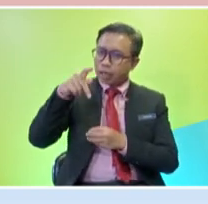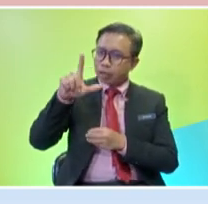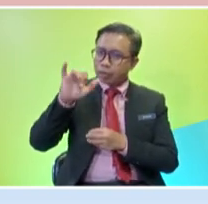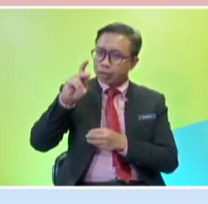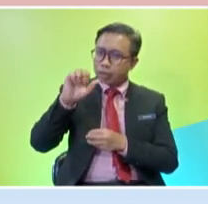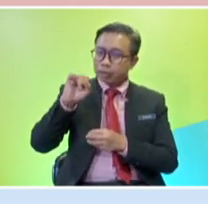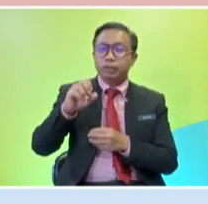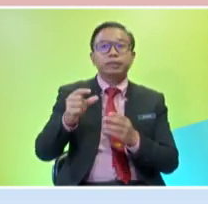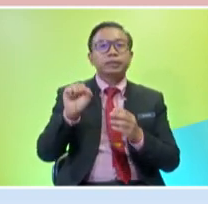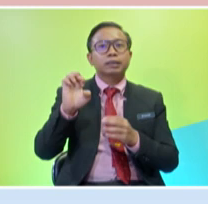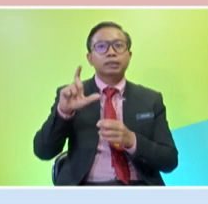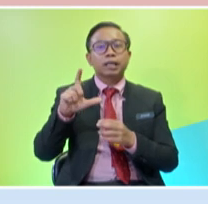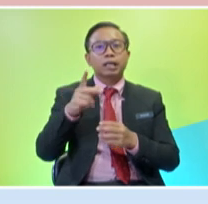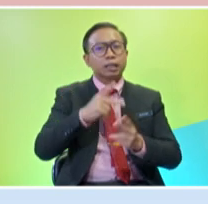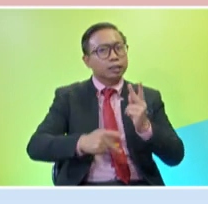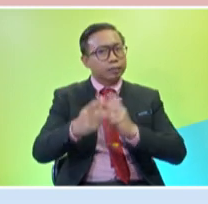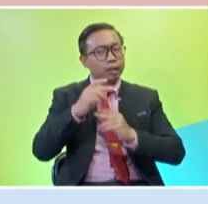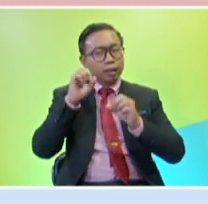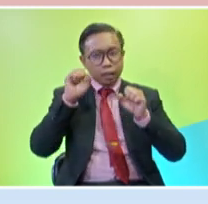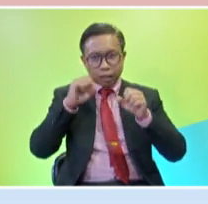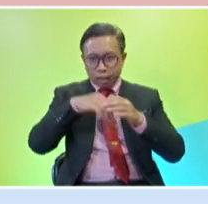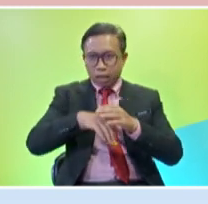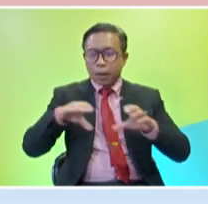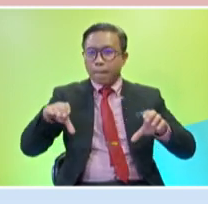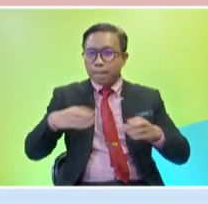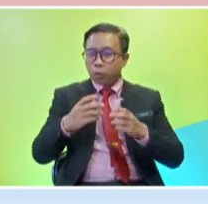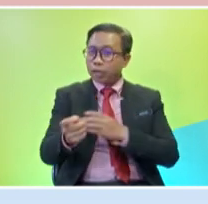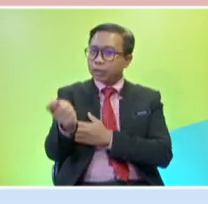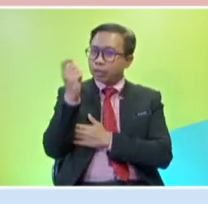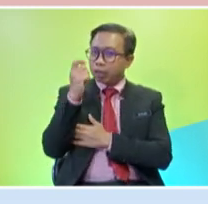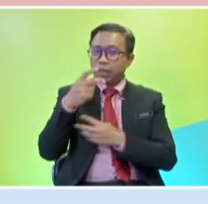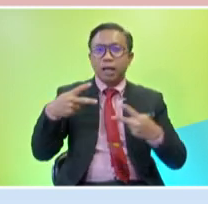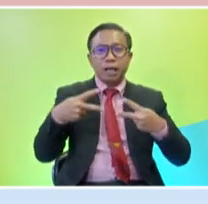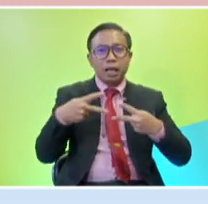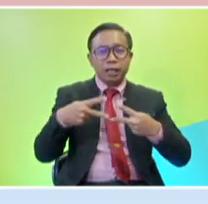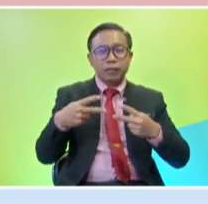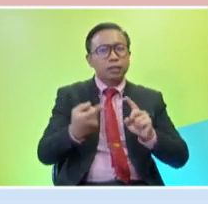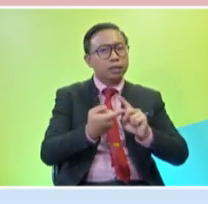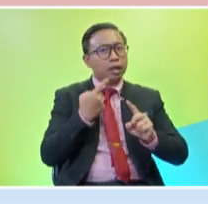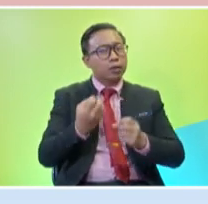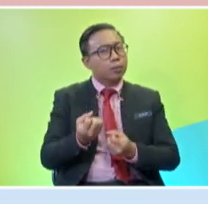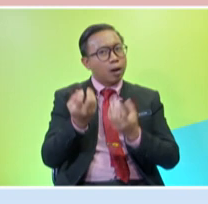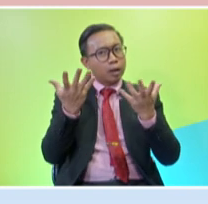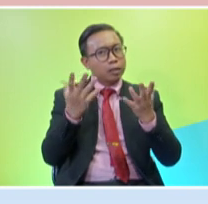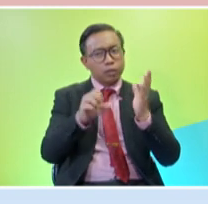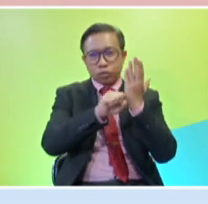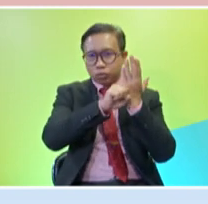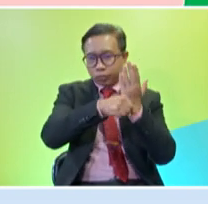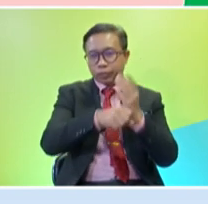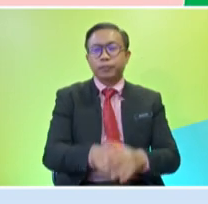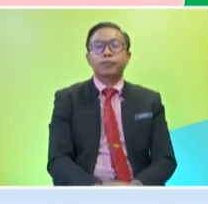sel kimia dalam menghasilkan tenaga elektrik daripada berbagai sumber